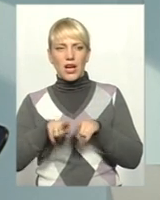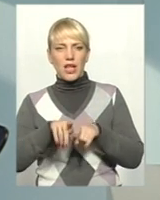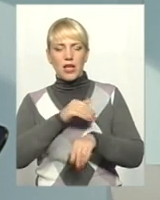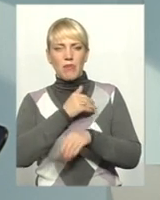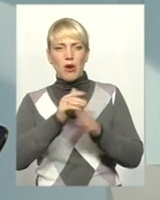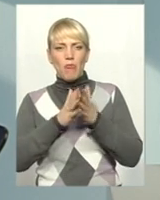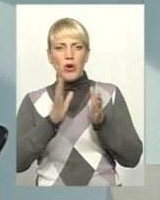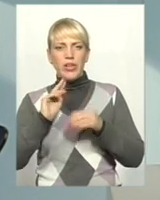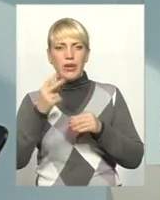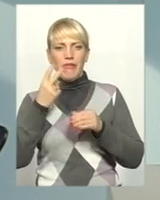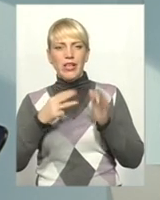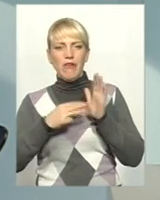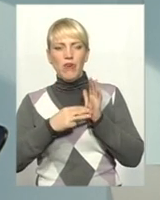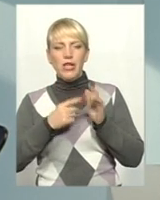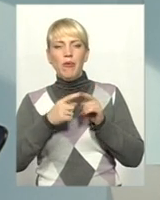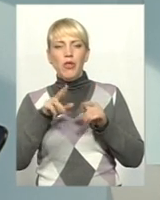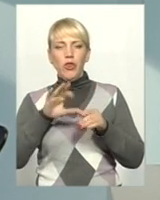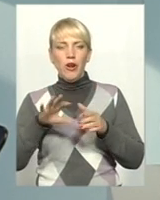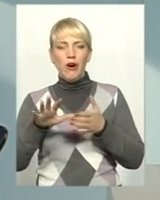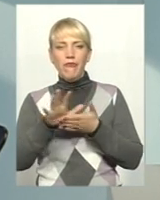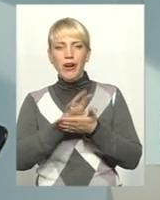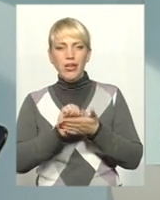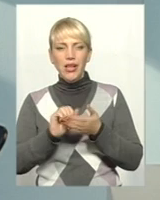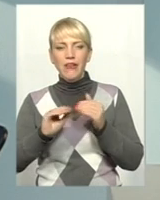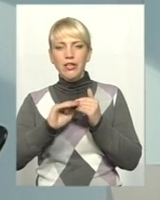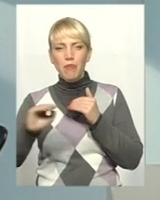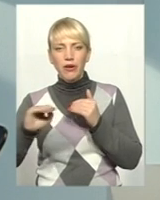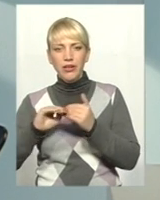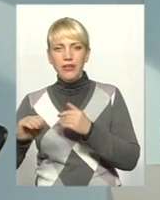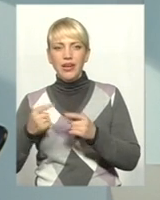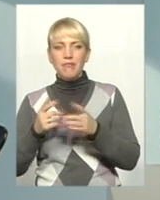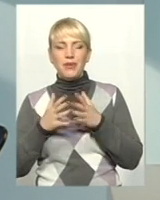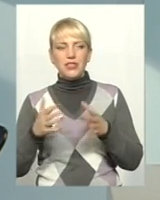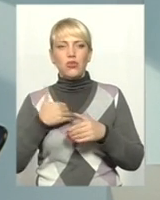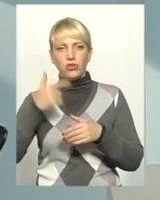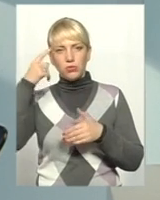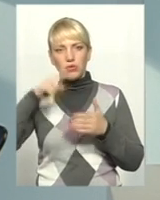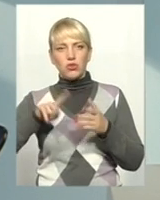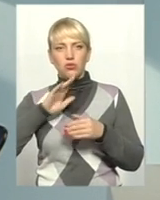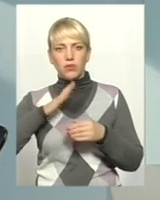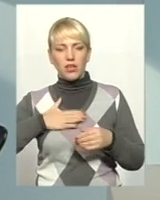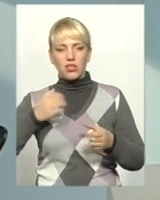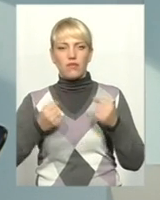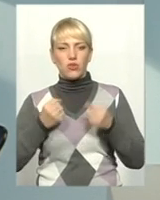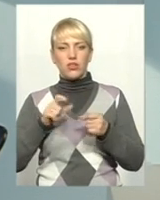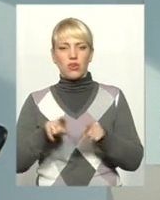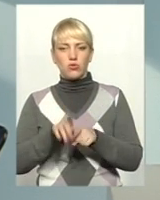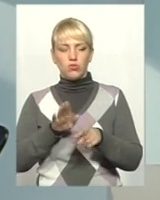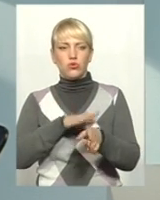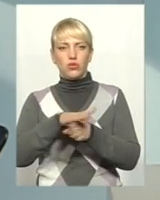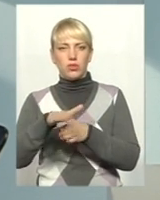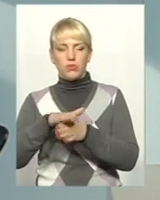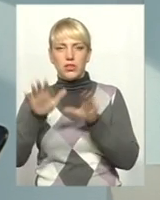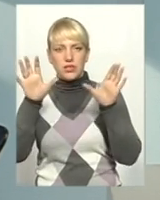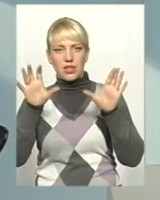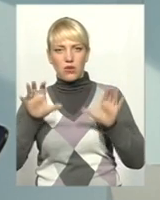28 градусів, то вразливість покриття значно збільшується. Хочеться сподіватися, що наші водії теж дотримуватимуться